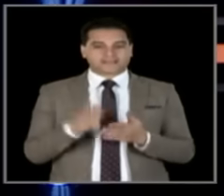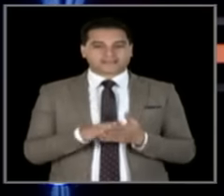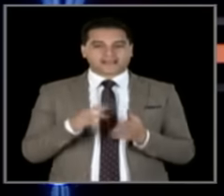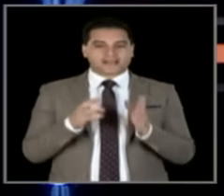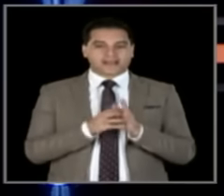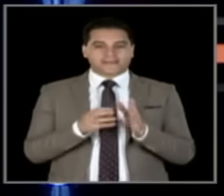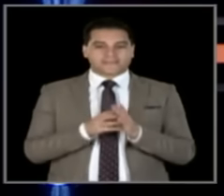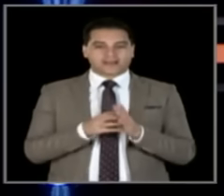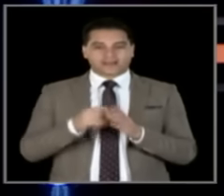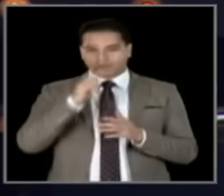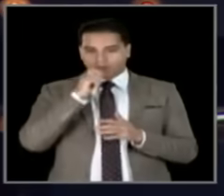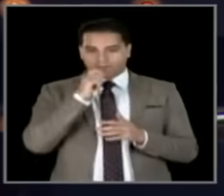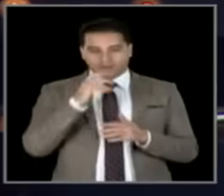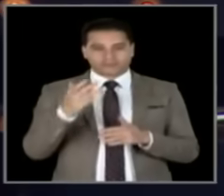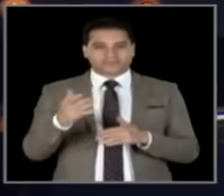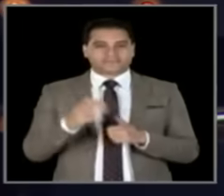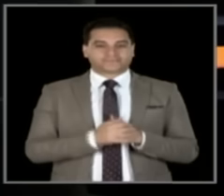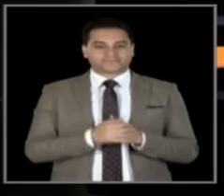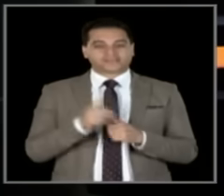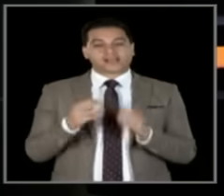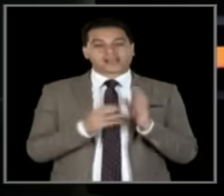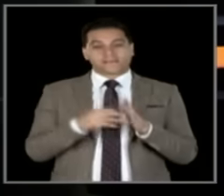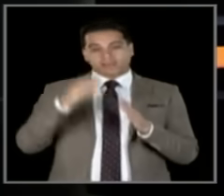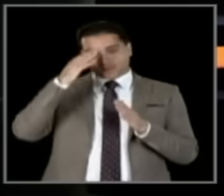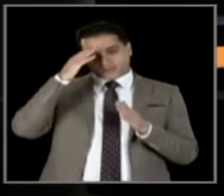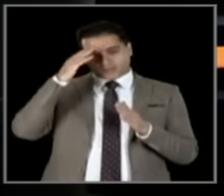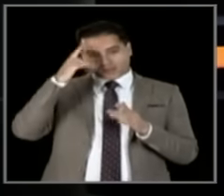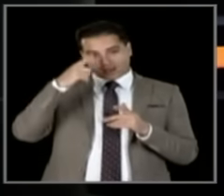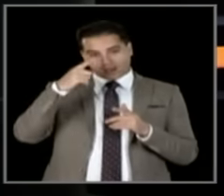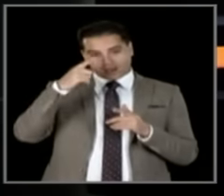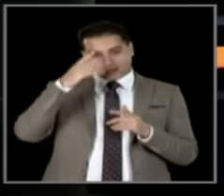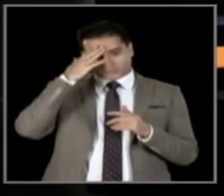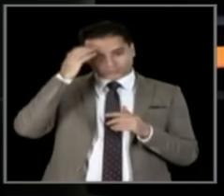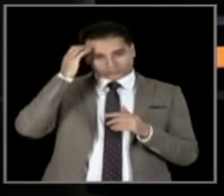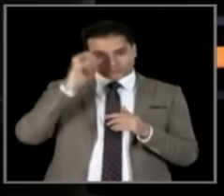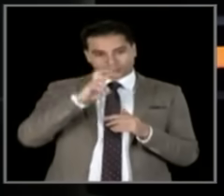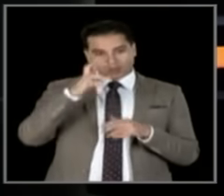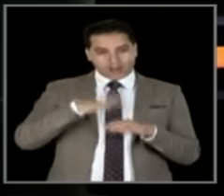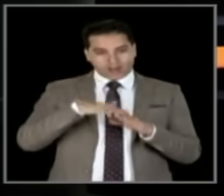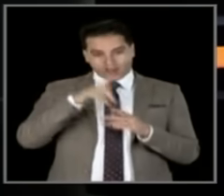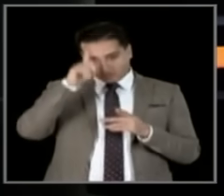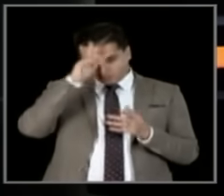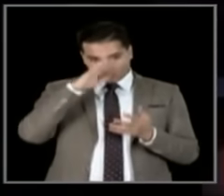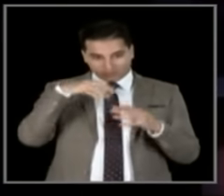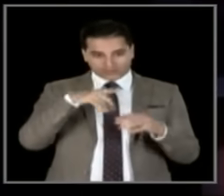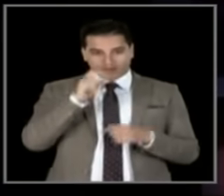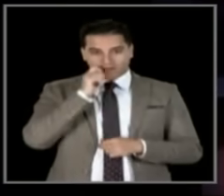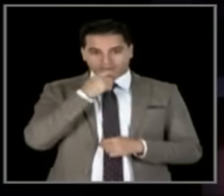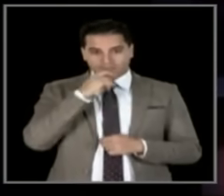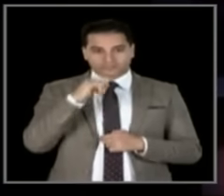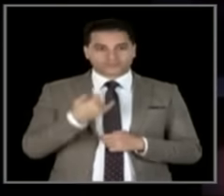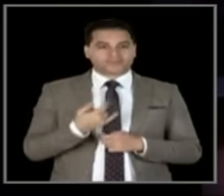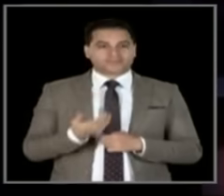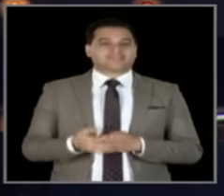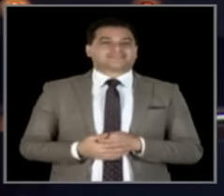جامعه دمياط، جامعه اسيوط. سؤال في الجغرافيا. امتى الجوكر؟ لما تقول لنا ايه رايكم